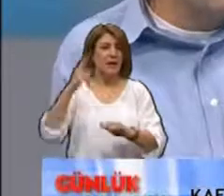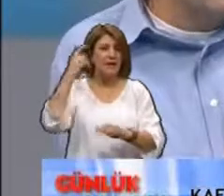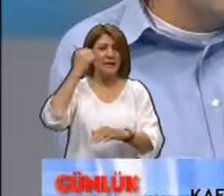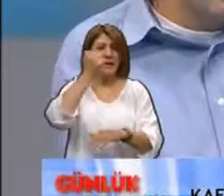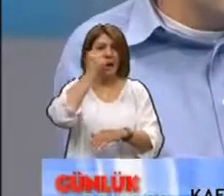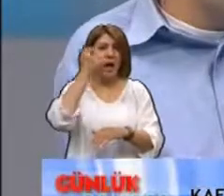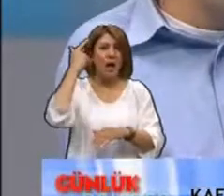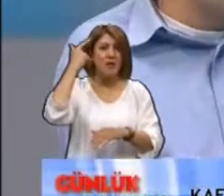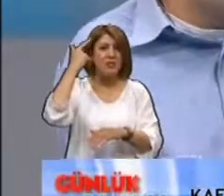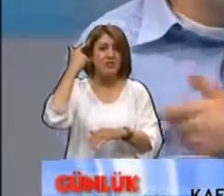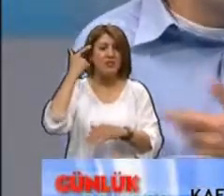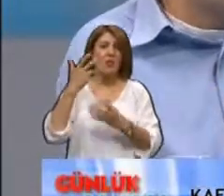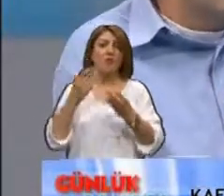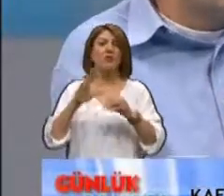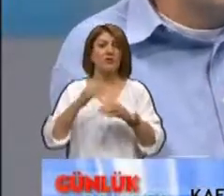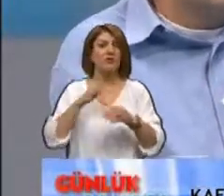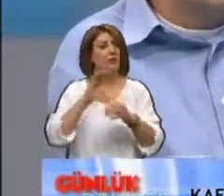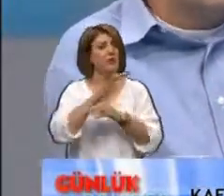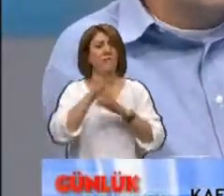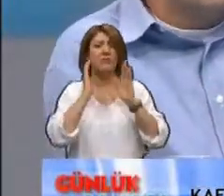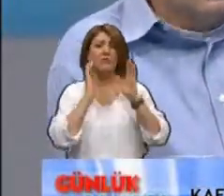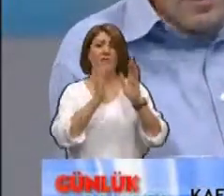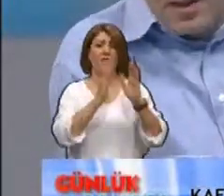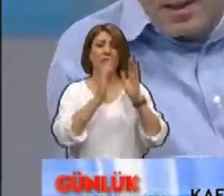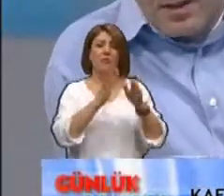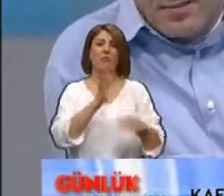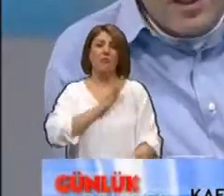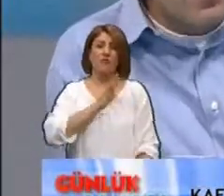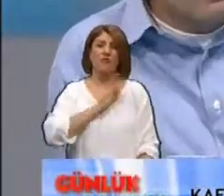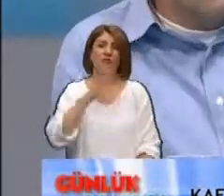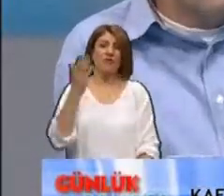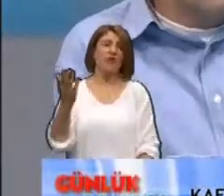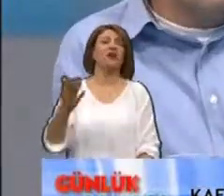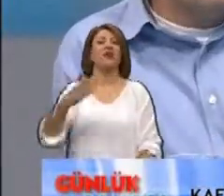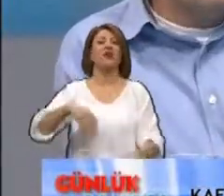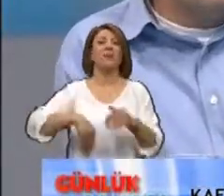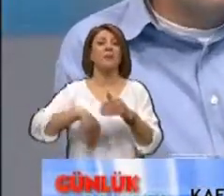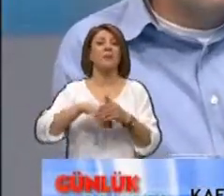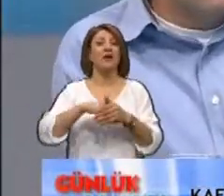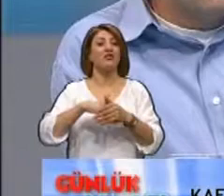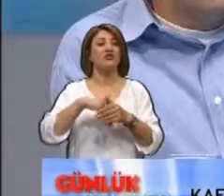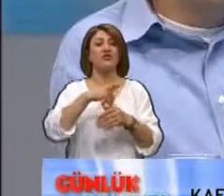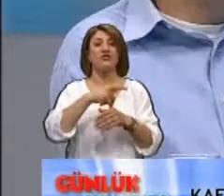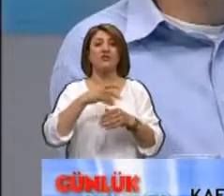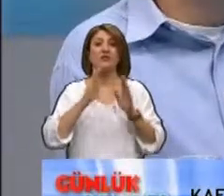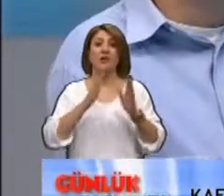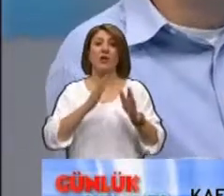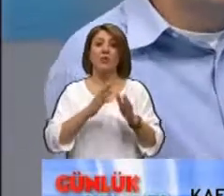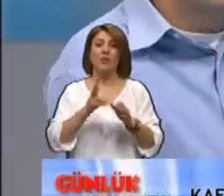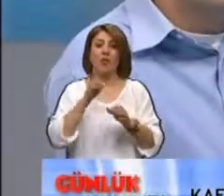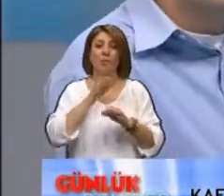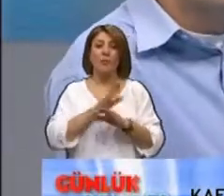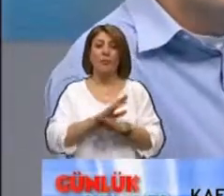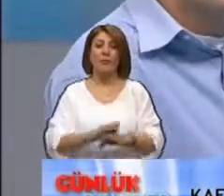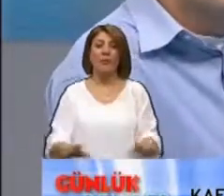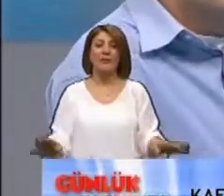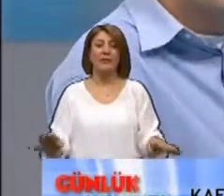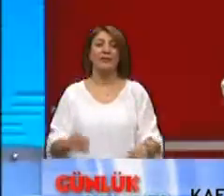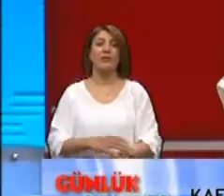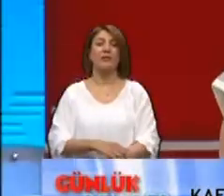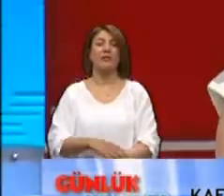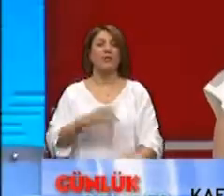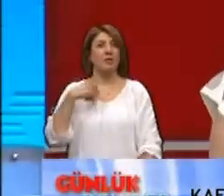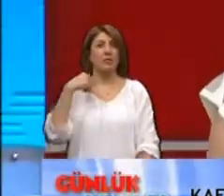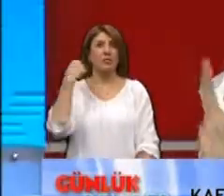filan sebep olmadıysa yaşayıp gidiyorsun. İnsanlar vücudunda kurşunla yaşıyorlar ama ha, maçı tamamlaması diyorsun. Şey olabilir. Başım ağrıyor diyordur. Ne sevmedi değil mi?